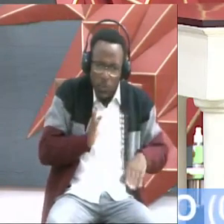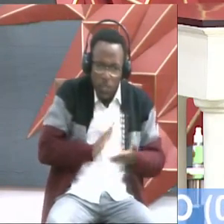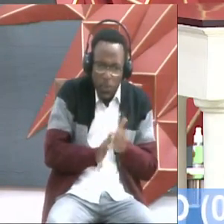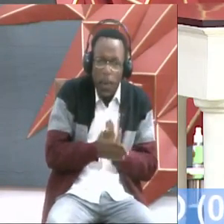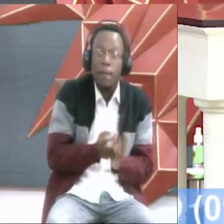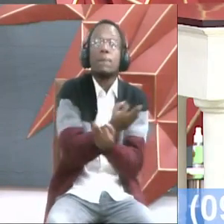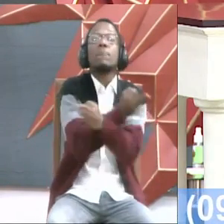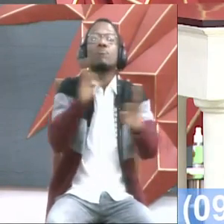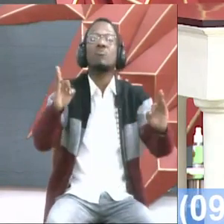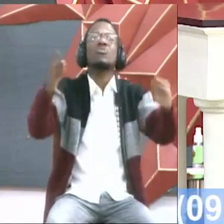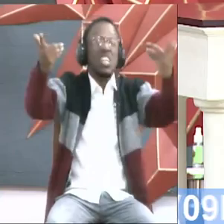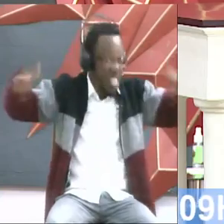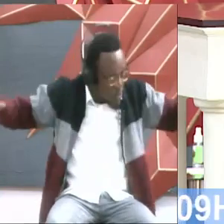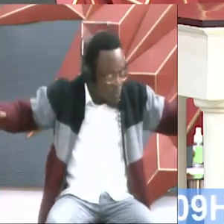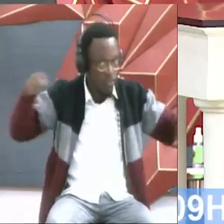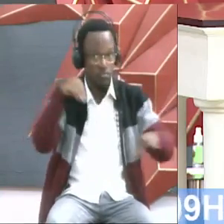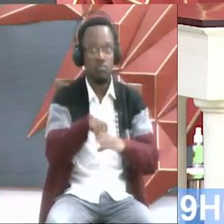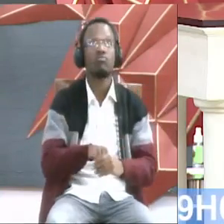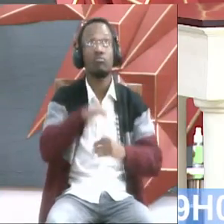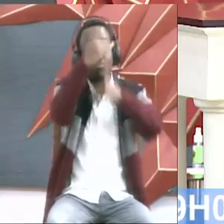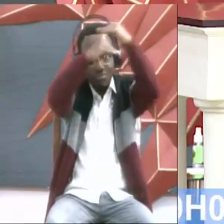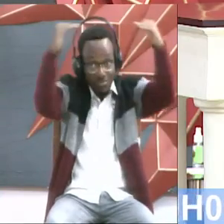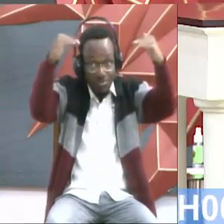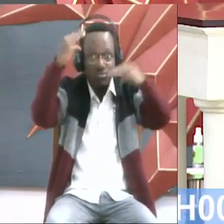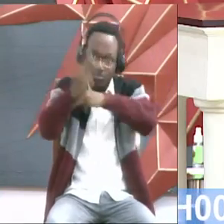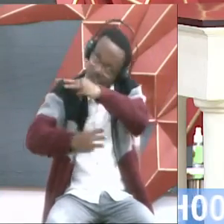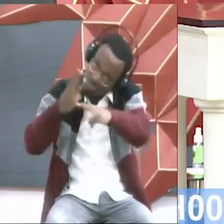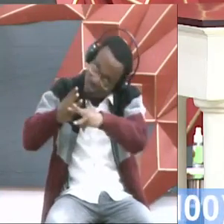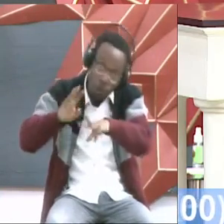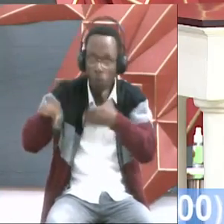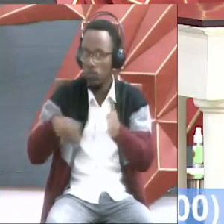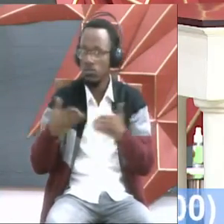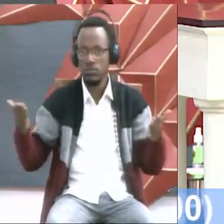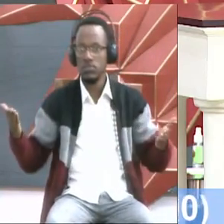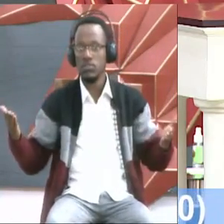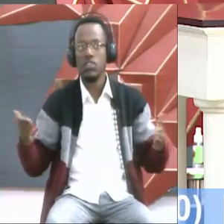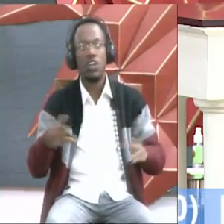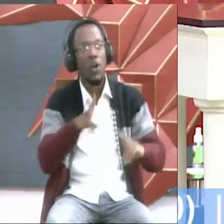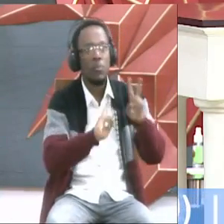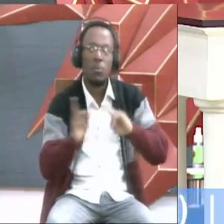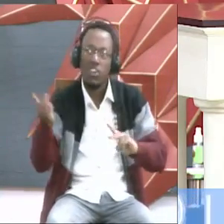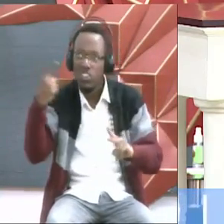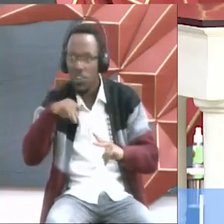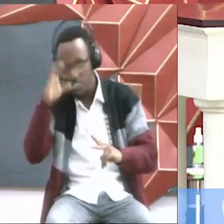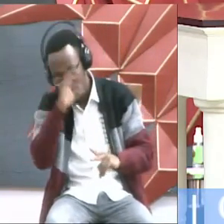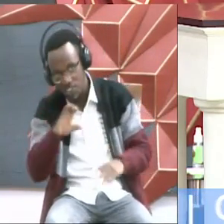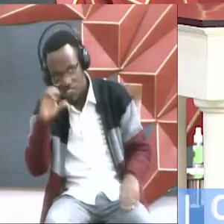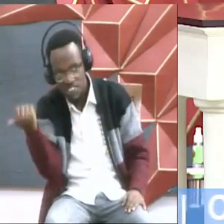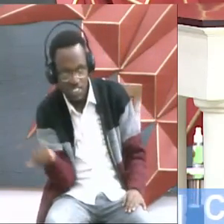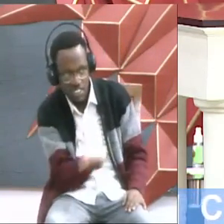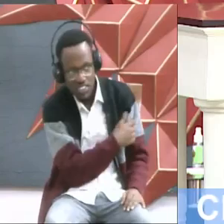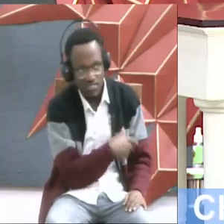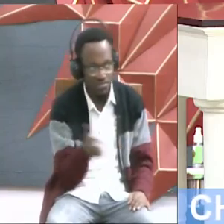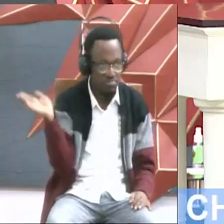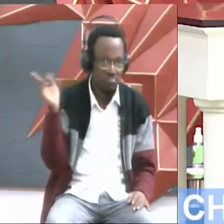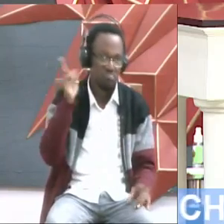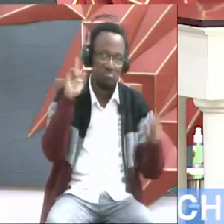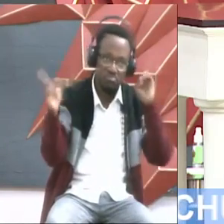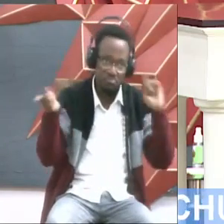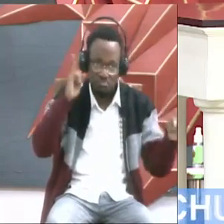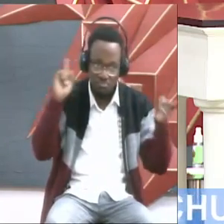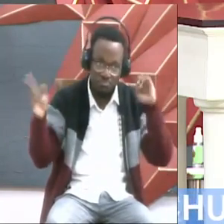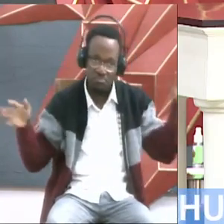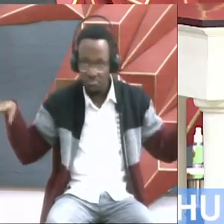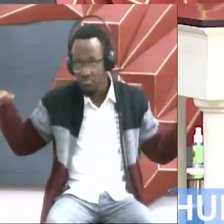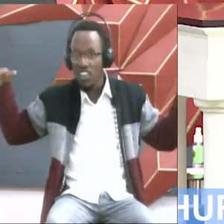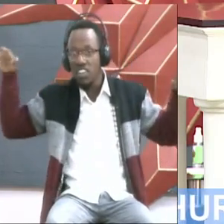ijuru. Amen. Abantu bajya bashaka ibindi urusaku ibizindi mvugo n'ibindi biti